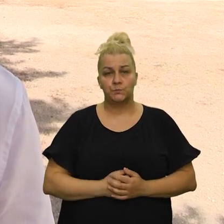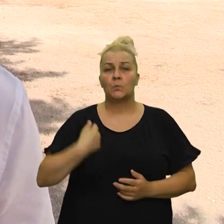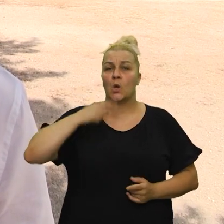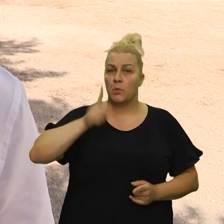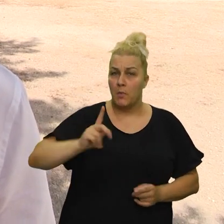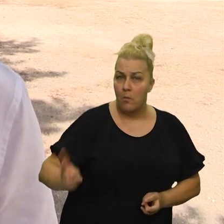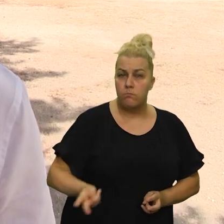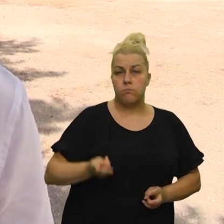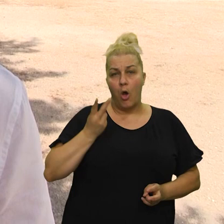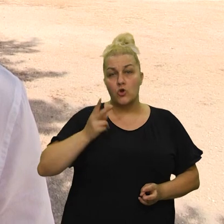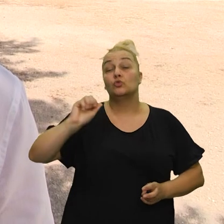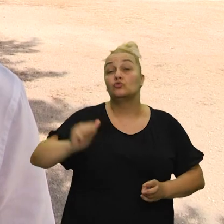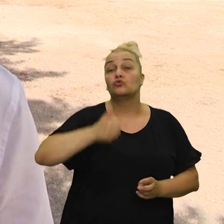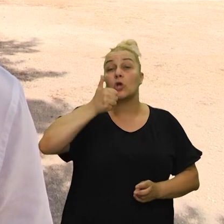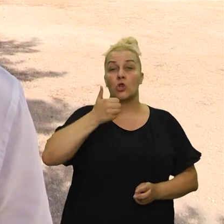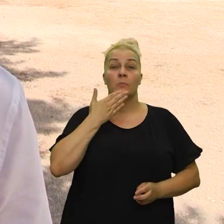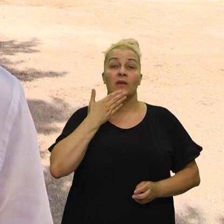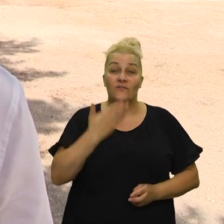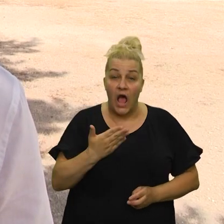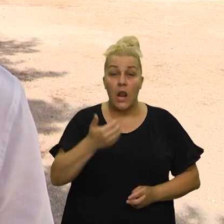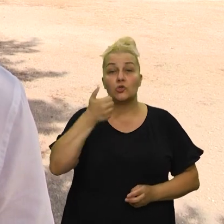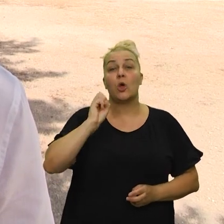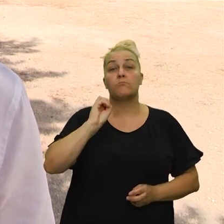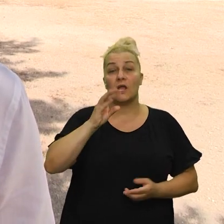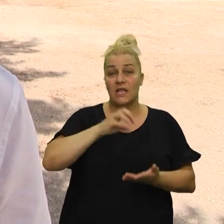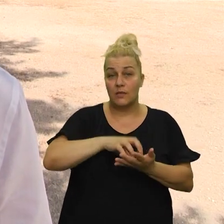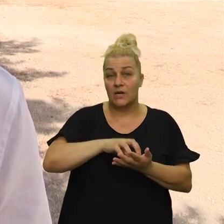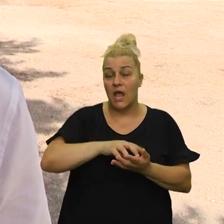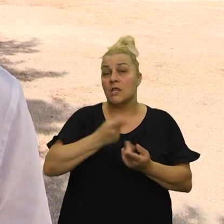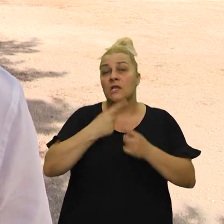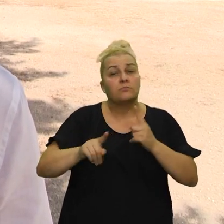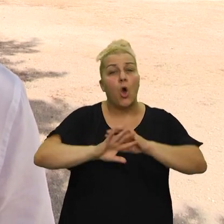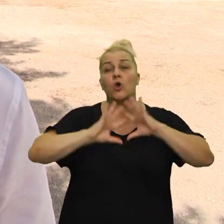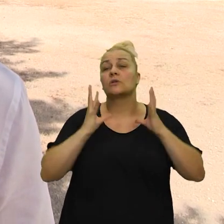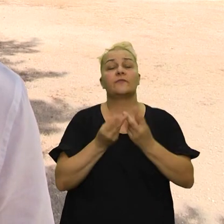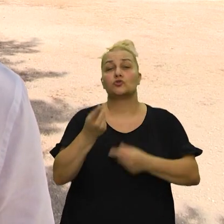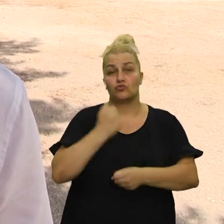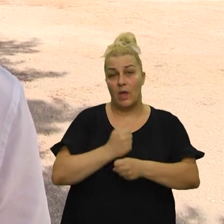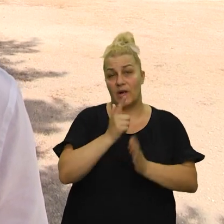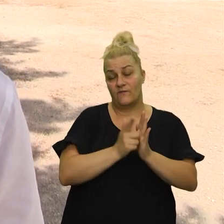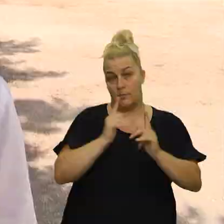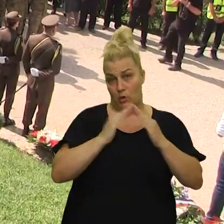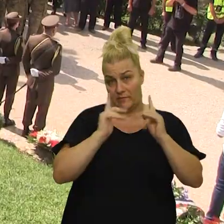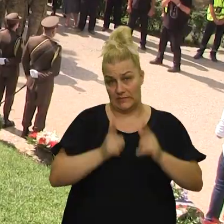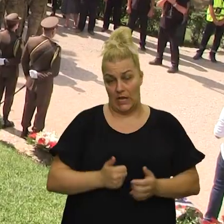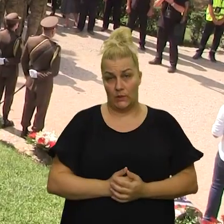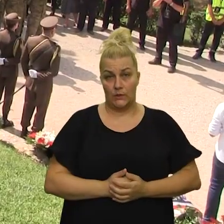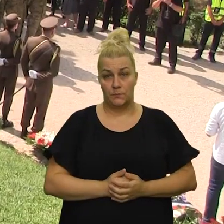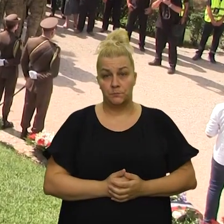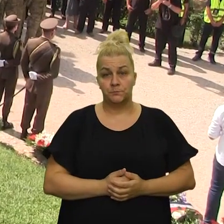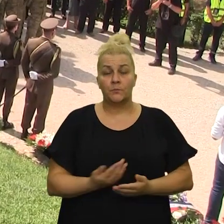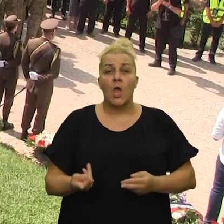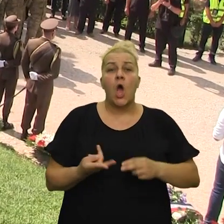Budimo ponosni i još jednom hvala 115. brigadi na svemu što su napravili u Domovinskom ratu. Više